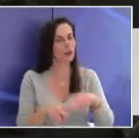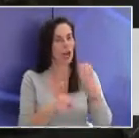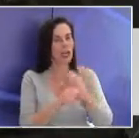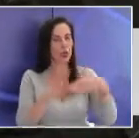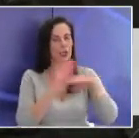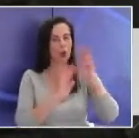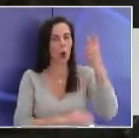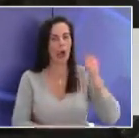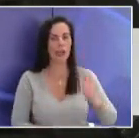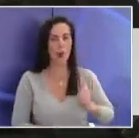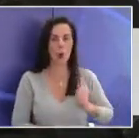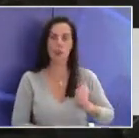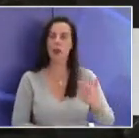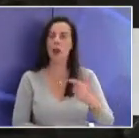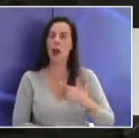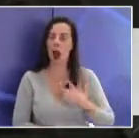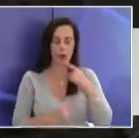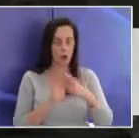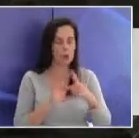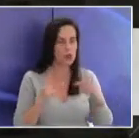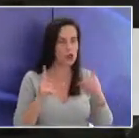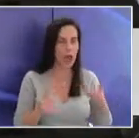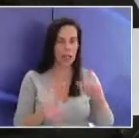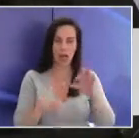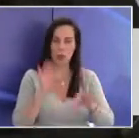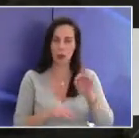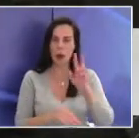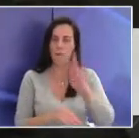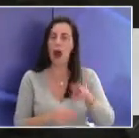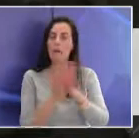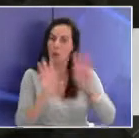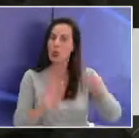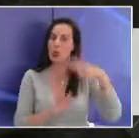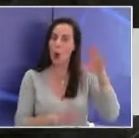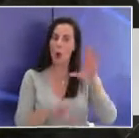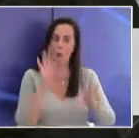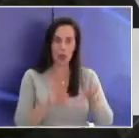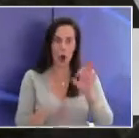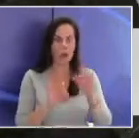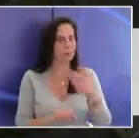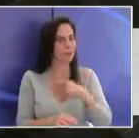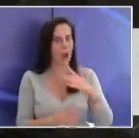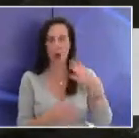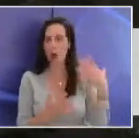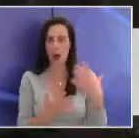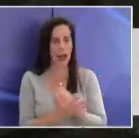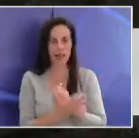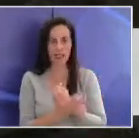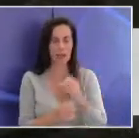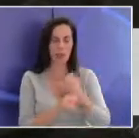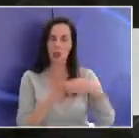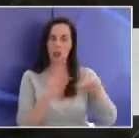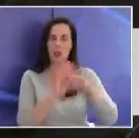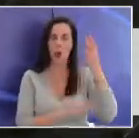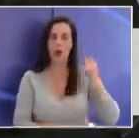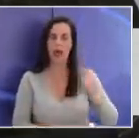חוק הגיוס. אנחנו נמצאים בשנת בחירות, 2019 תהיה כך או אחרת שנת בחירות, בשנת בחירות אנחנו לא מצליחים להעביר את חוק